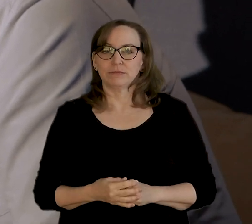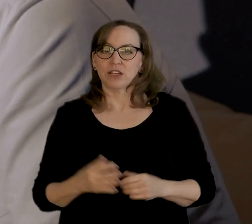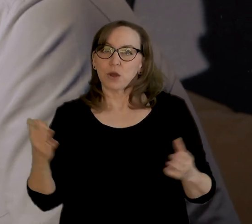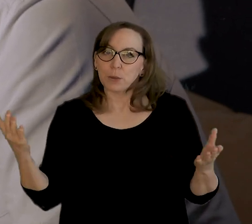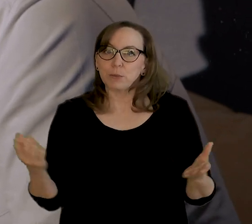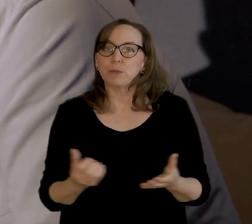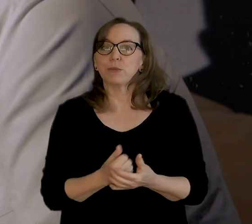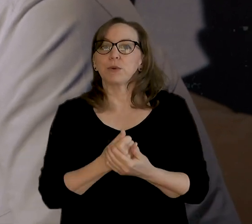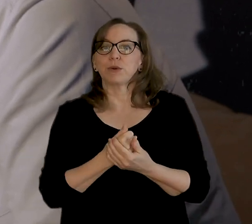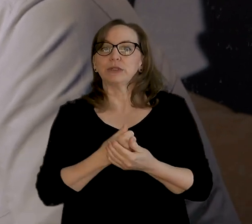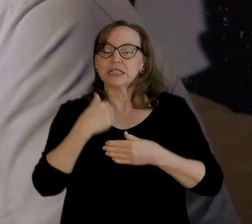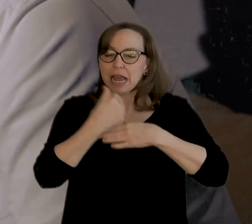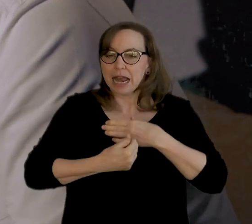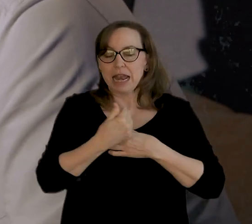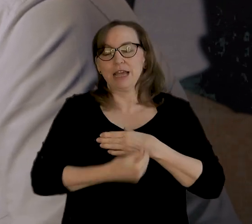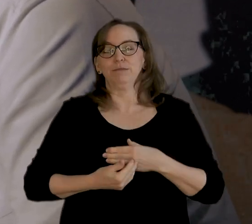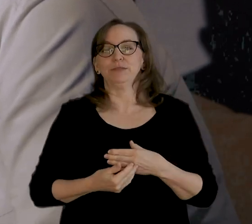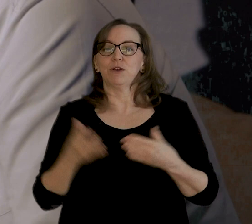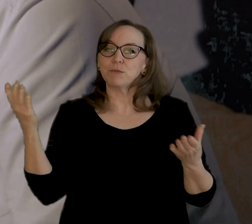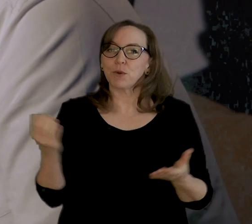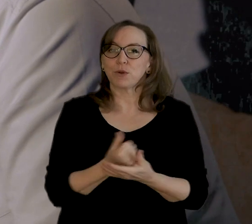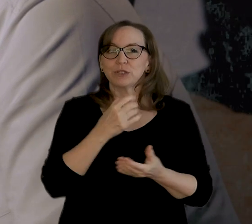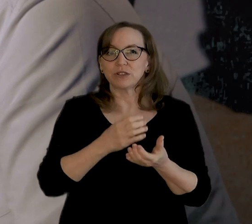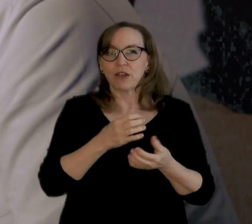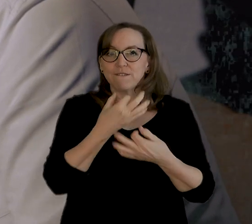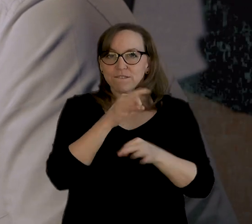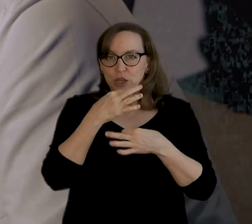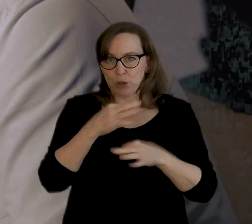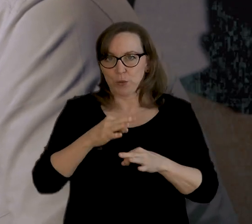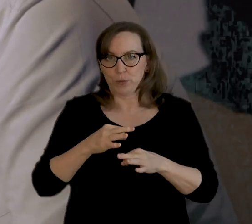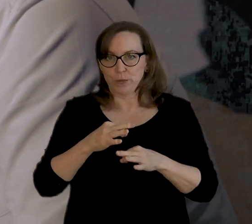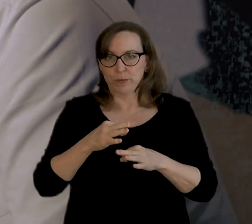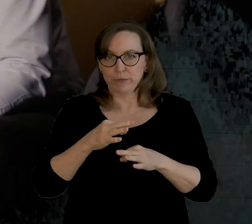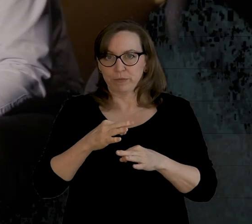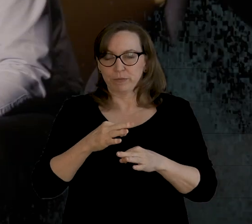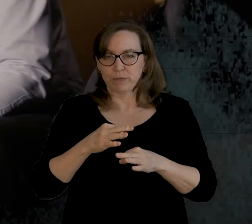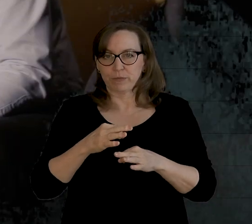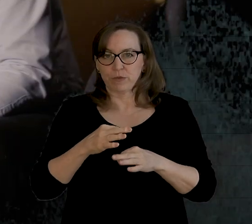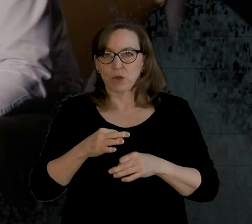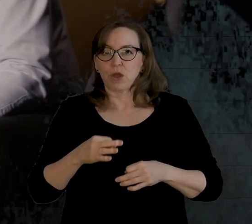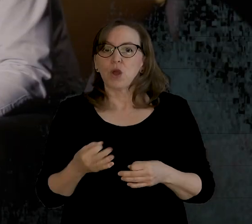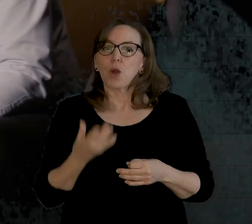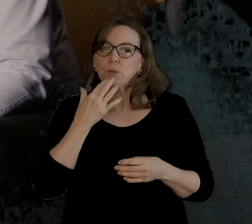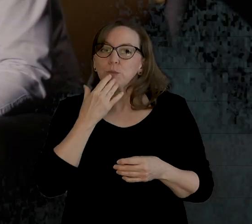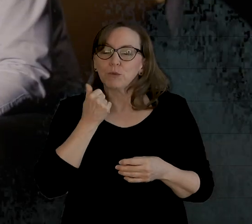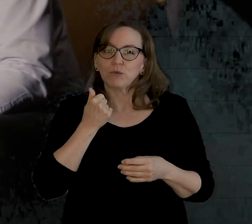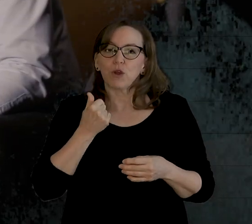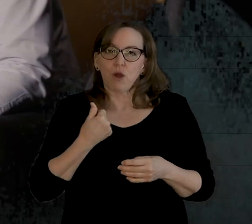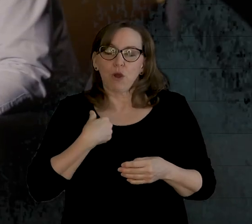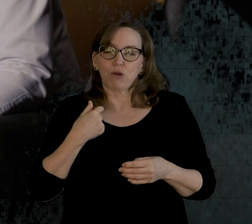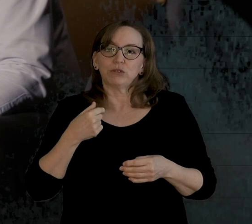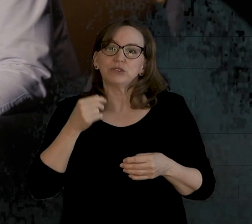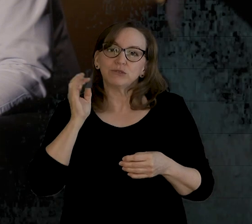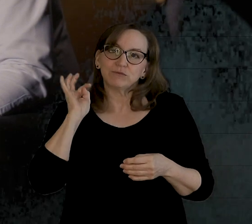biorąc chleb, biorąc wino, odniósł to do swojego